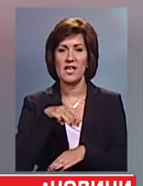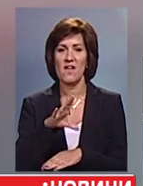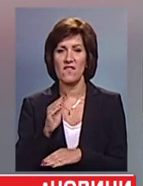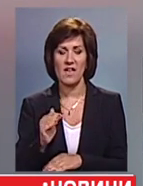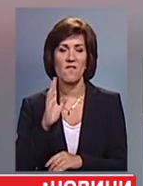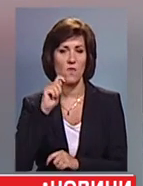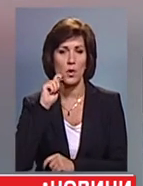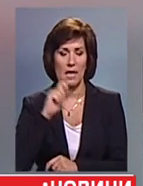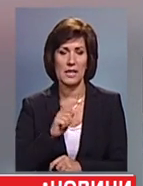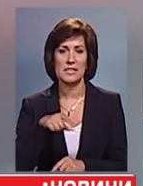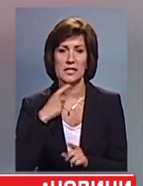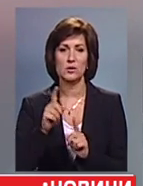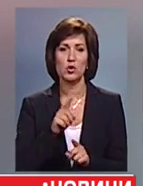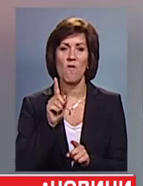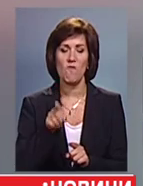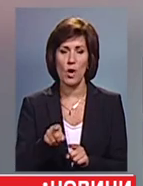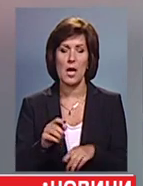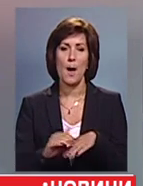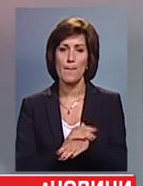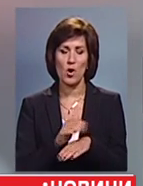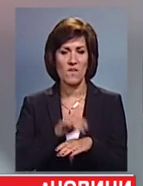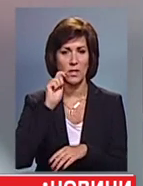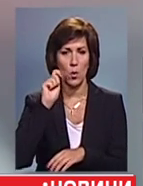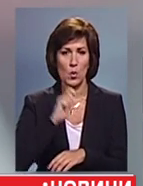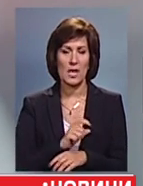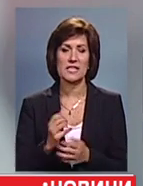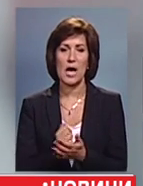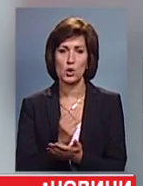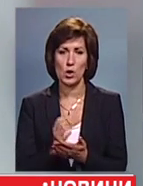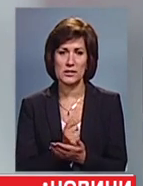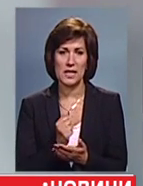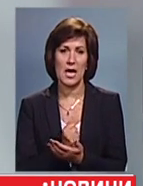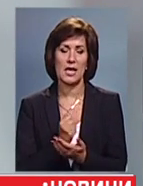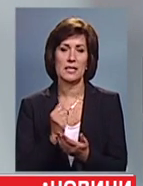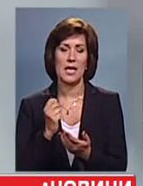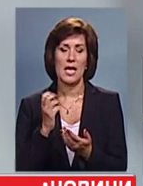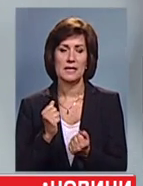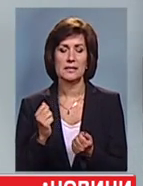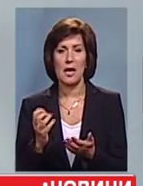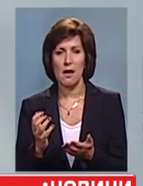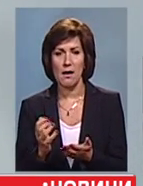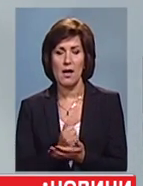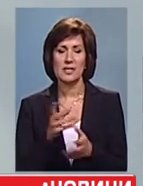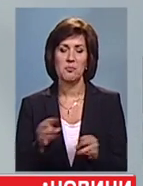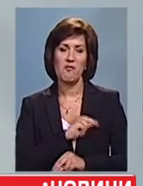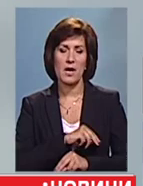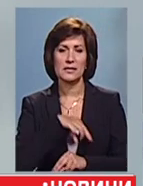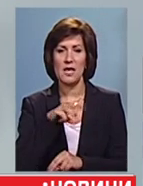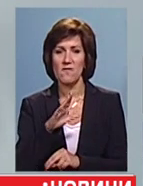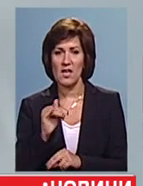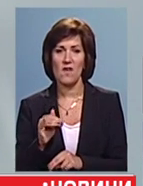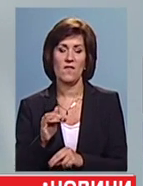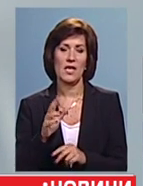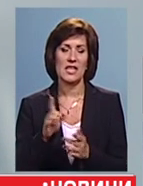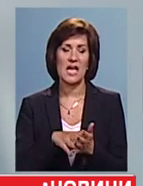України. Він сказав, що вона похвалила Україну за досягнення, за реформи, зокрема, в галузі співпраці з МВФ, і сказав, що